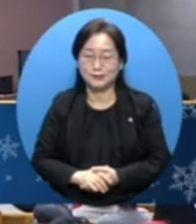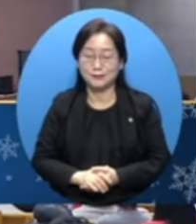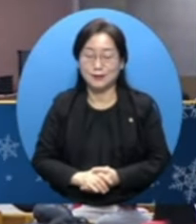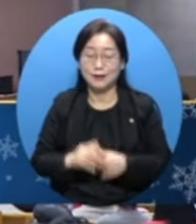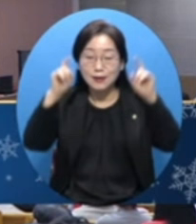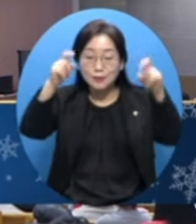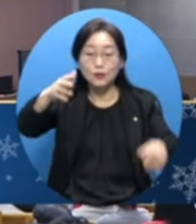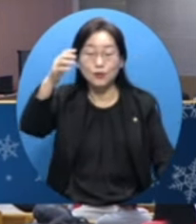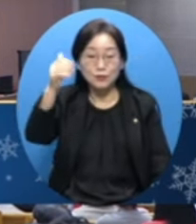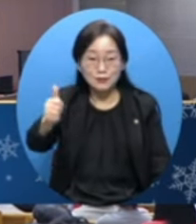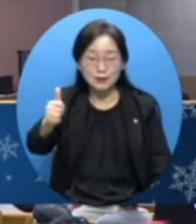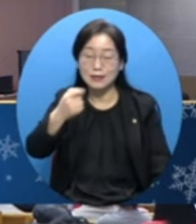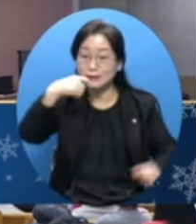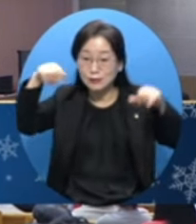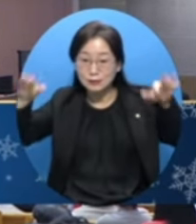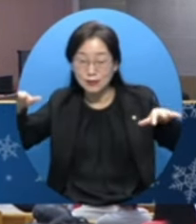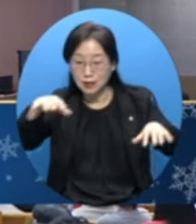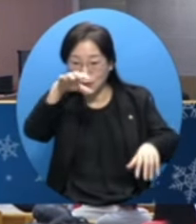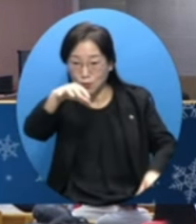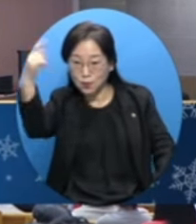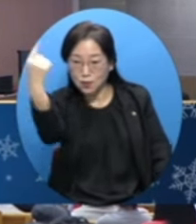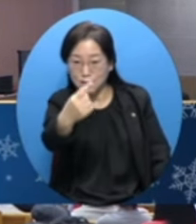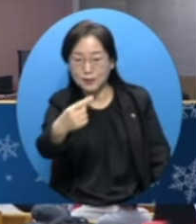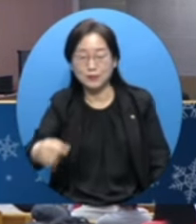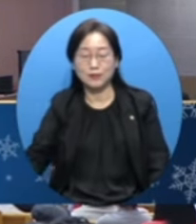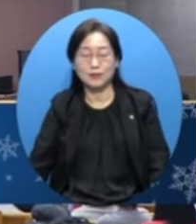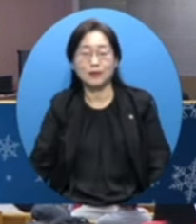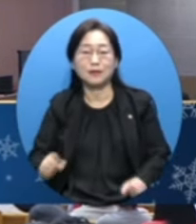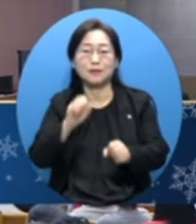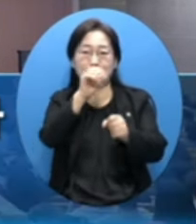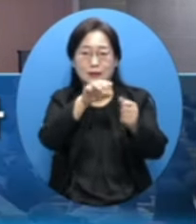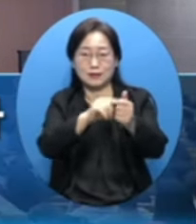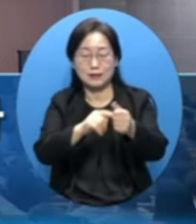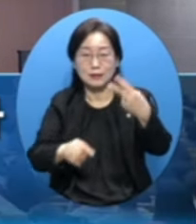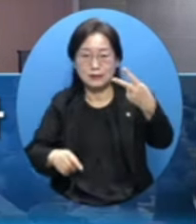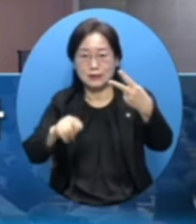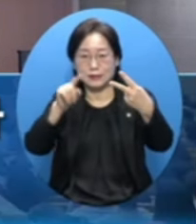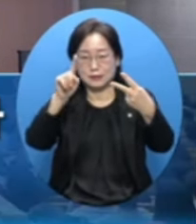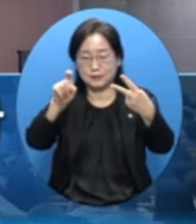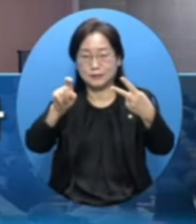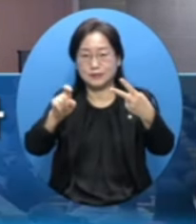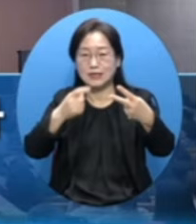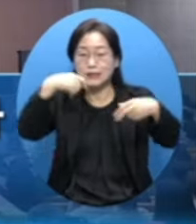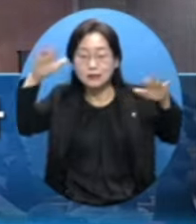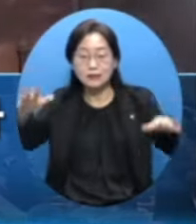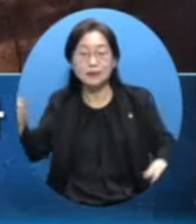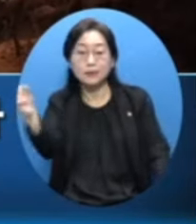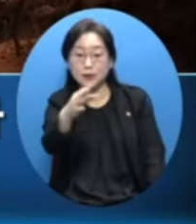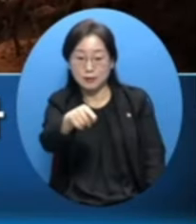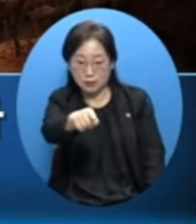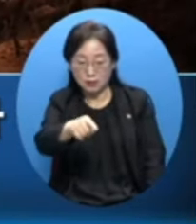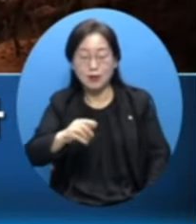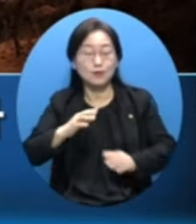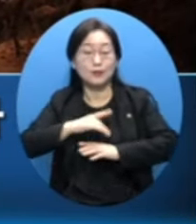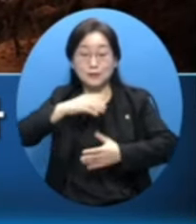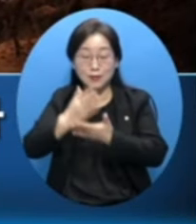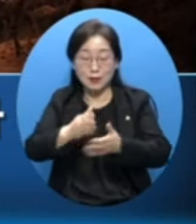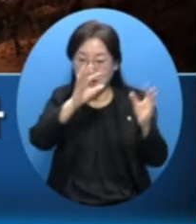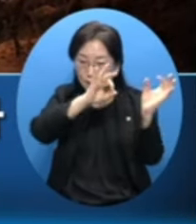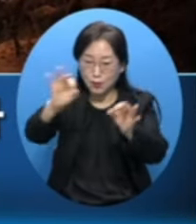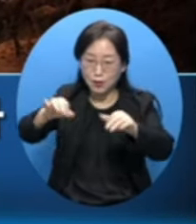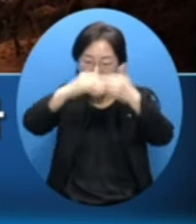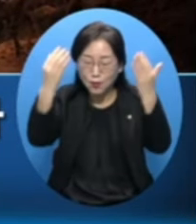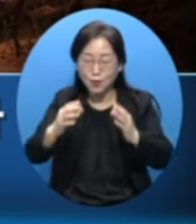목자들에게 천사가 나타나 말씀합니다 2장 10절 11절에 천사가 이르되 무서워하지 말라 보라 내가 온